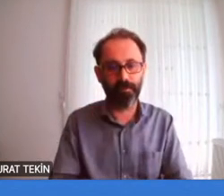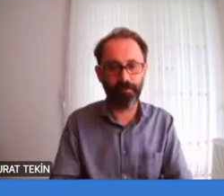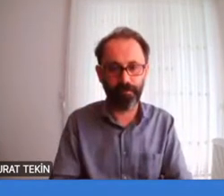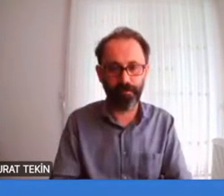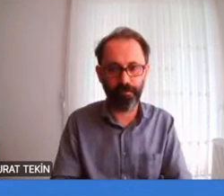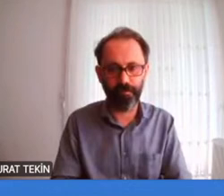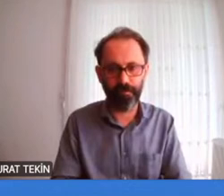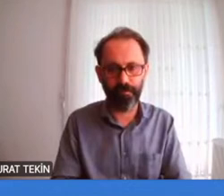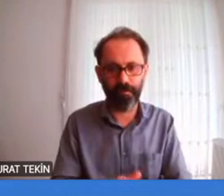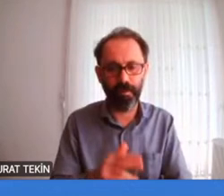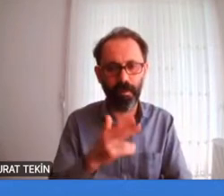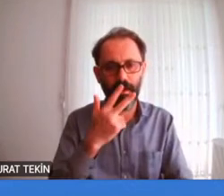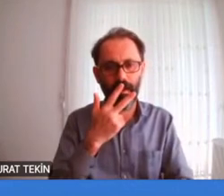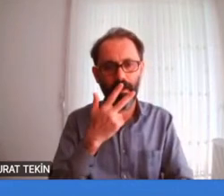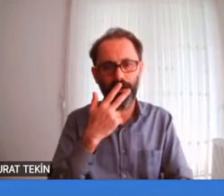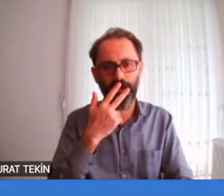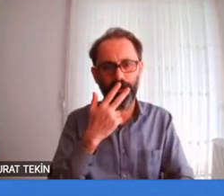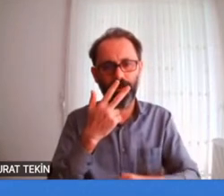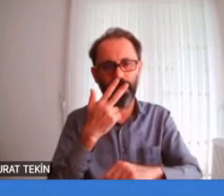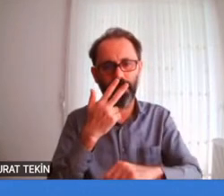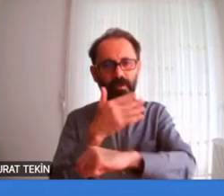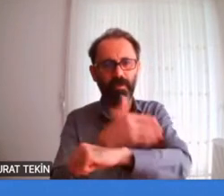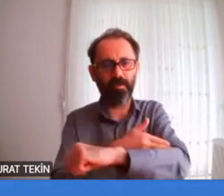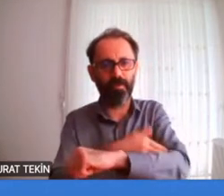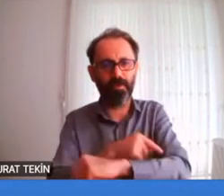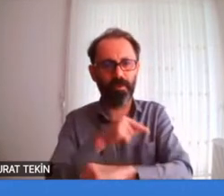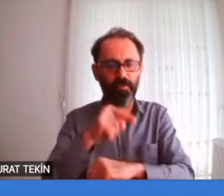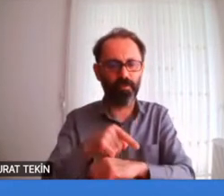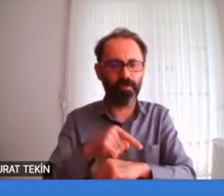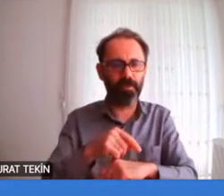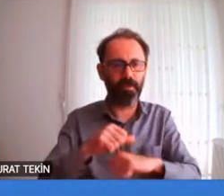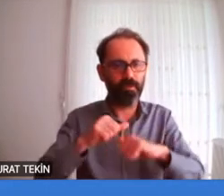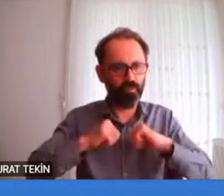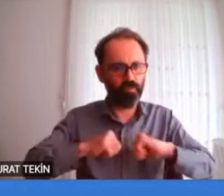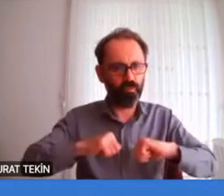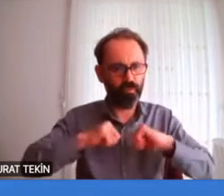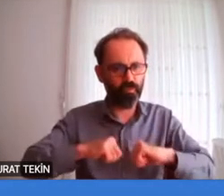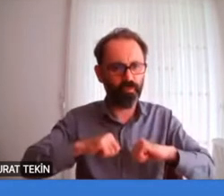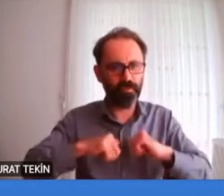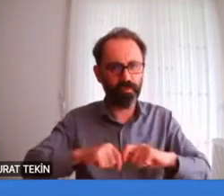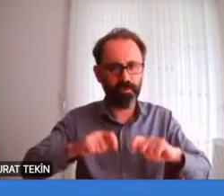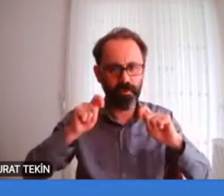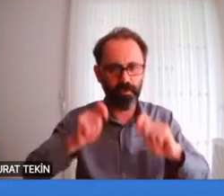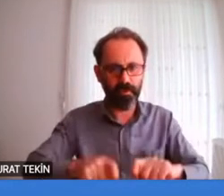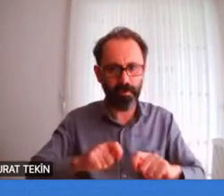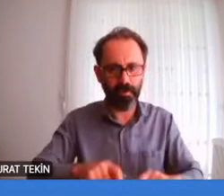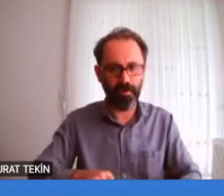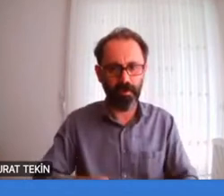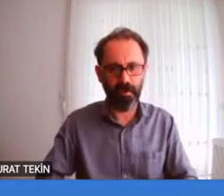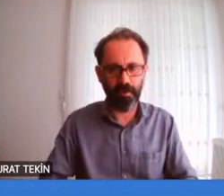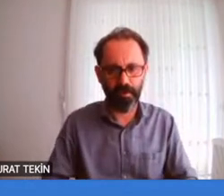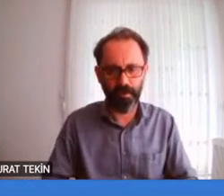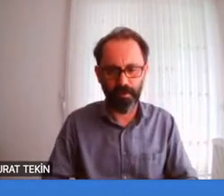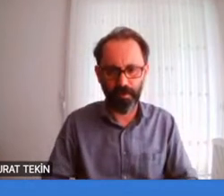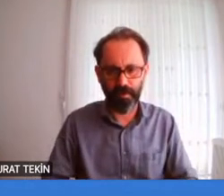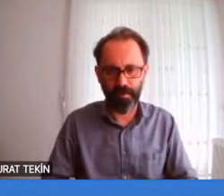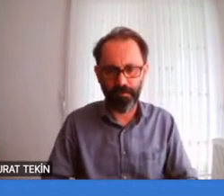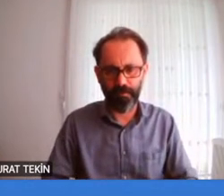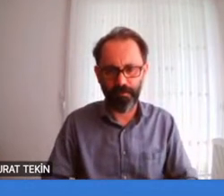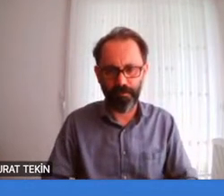Biz spor psikolojisinde hedef belirleme çalışmaları yaptıktan sonra zaten çok daha pratik ilerleyebiliyoruz.